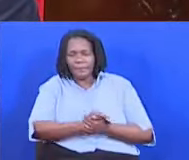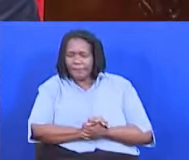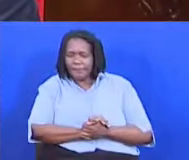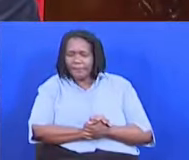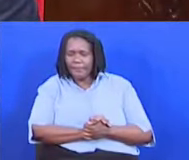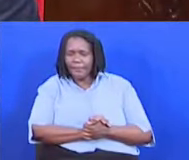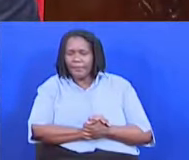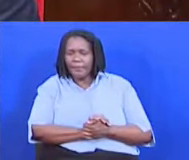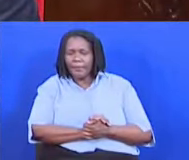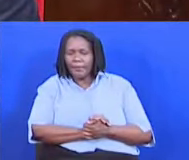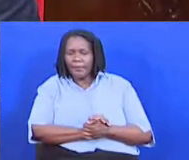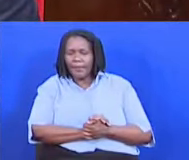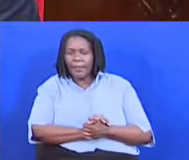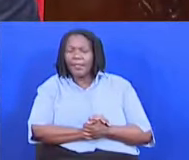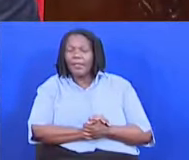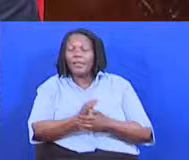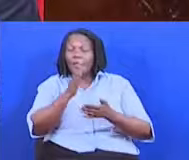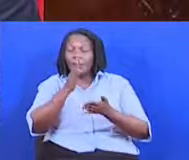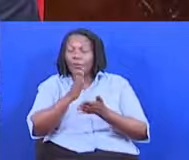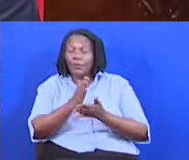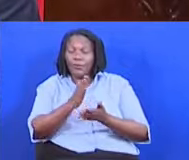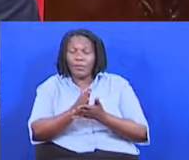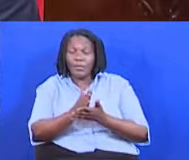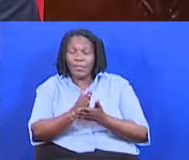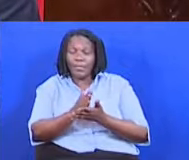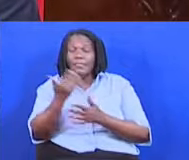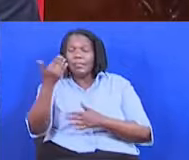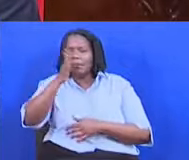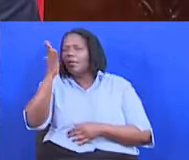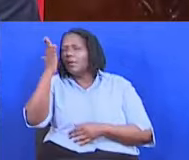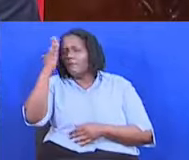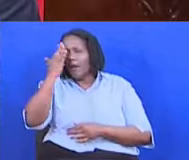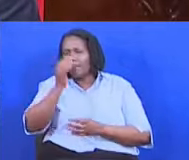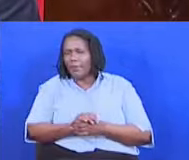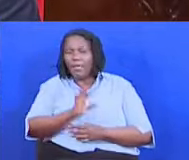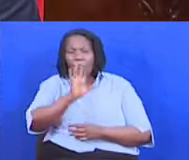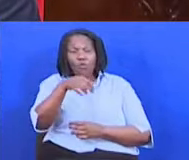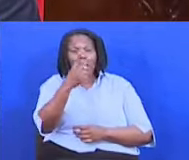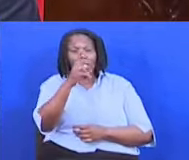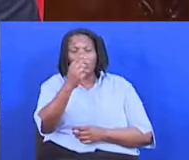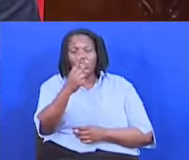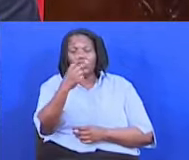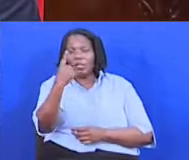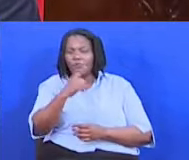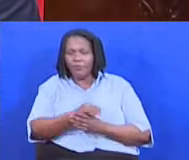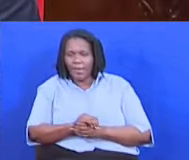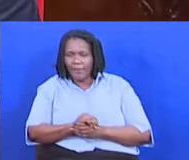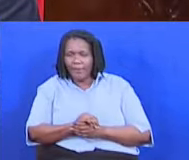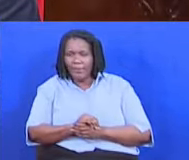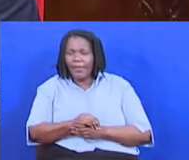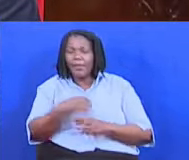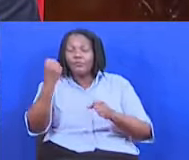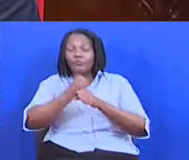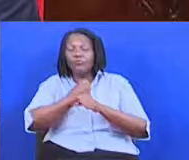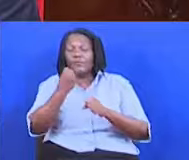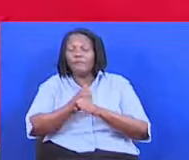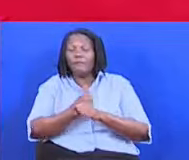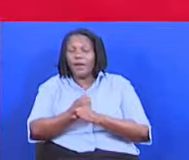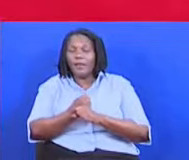katika kuona hili, ndio maana Mheshimiwa Spika, mwaka 2021 tulifanya rejea sera yetu ya mazingira ya